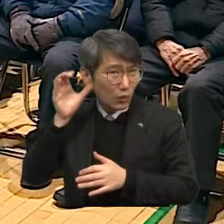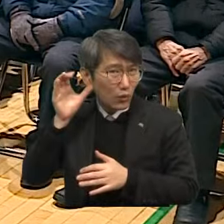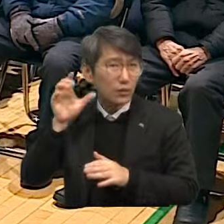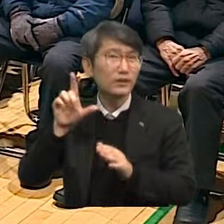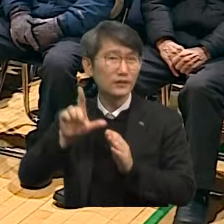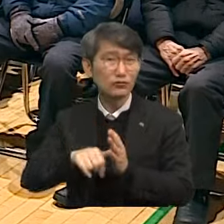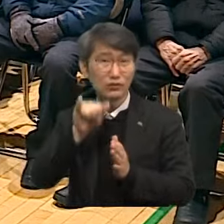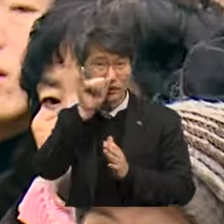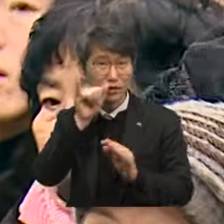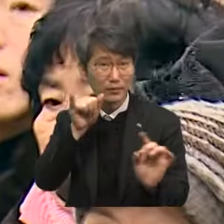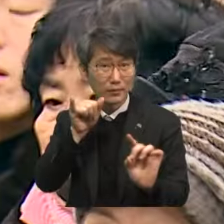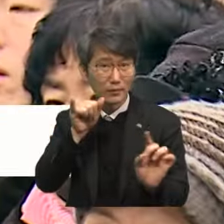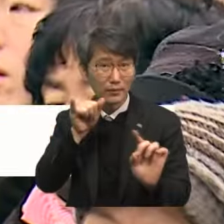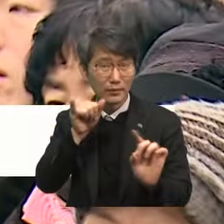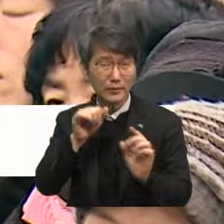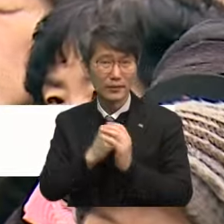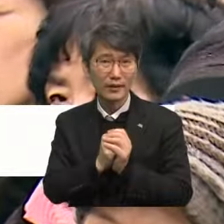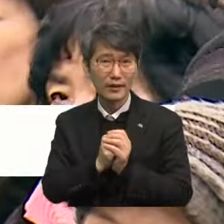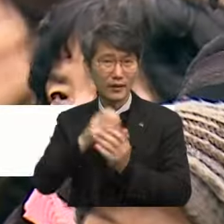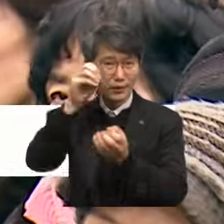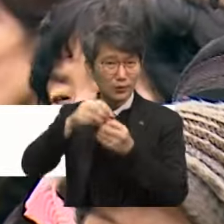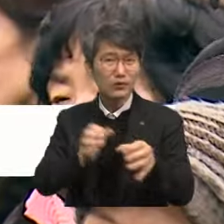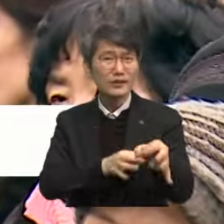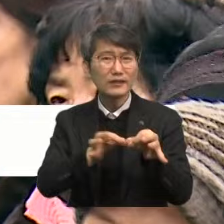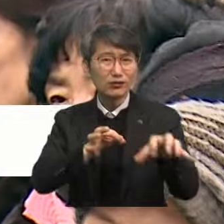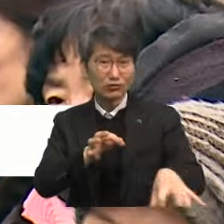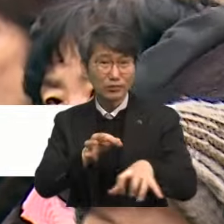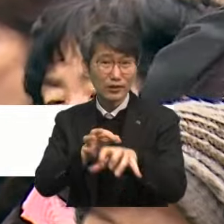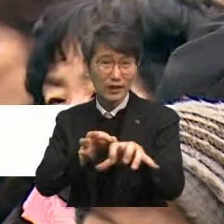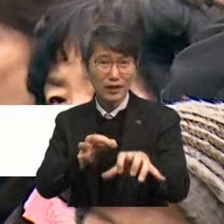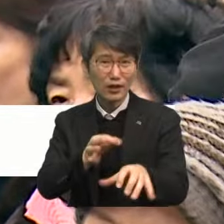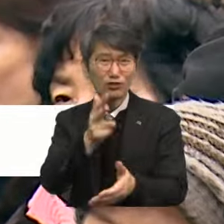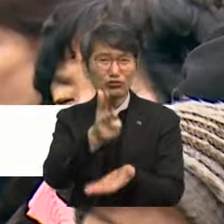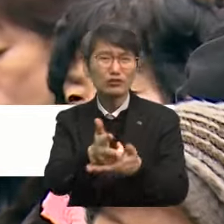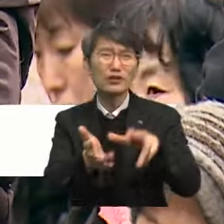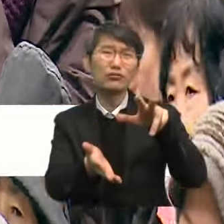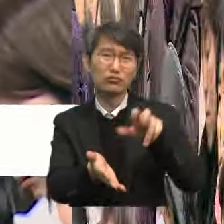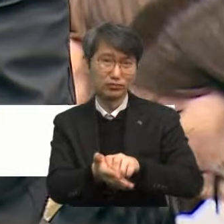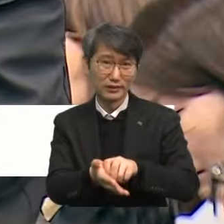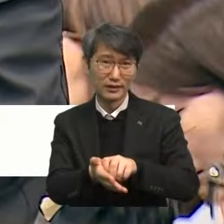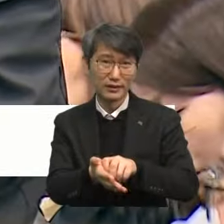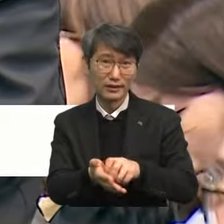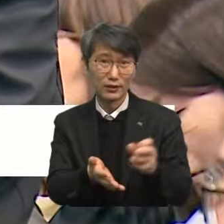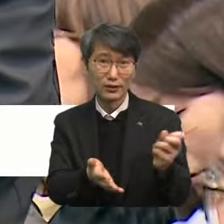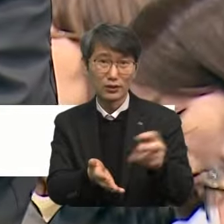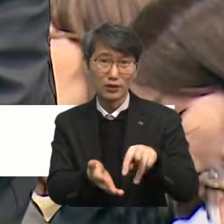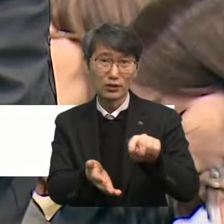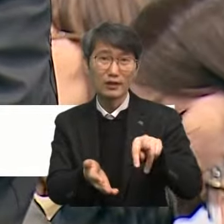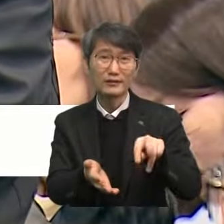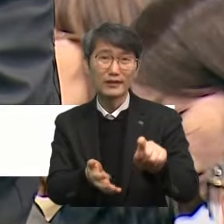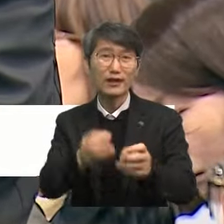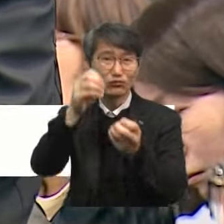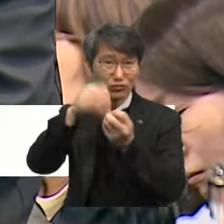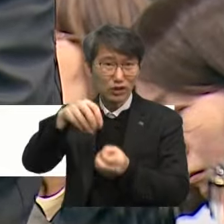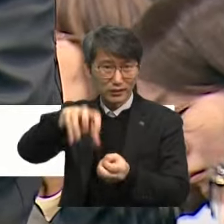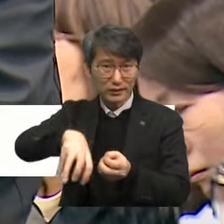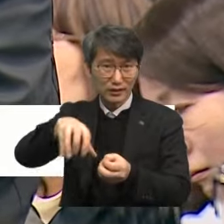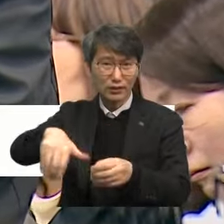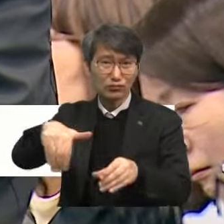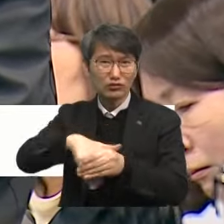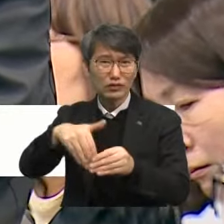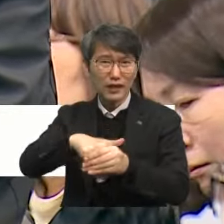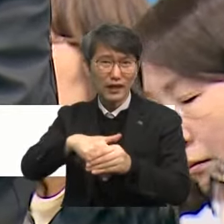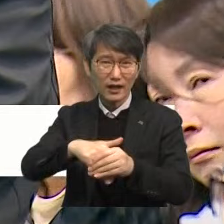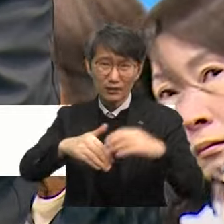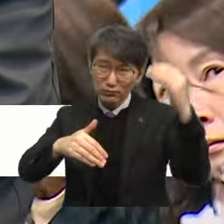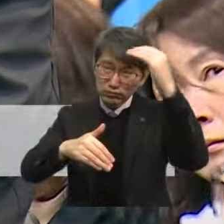시간도 마련됐습니다. 전통시장 주변의 꼼수 주차 문제부터 선사 유적지와 연계한 문화 기반